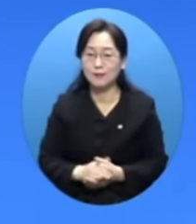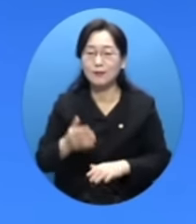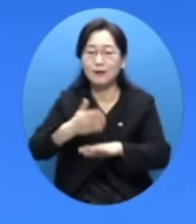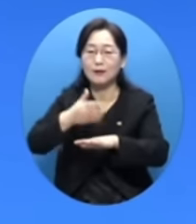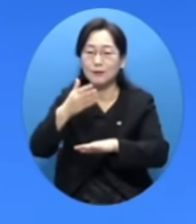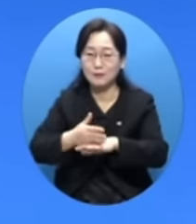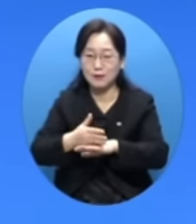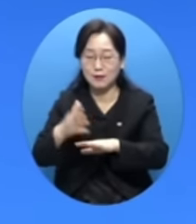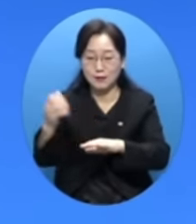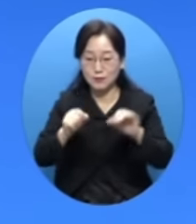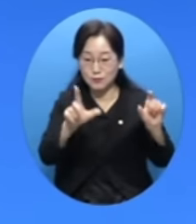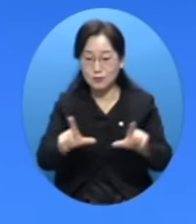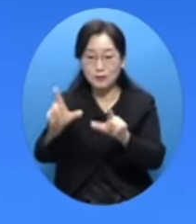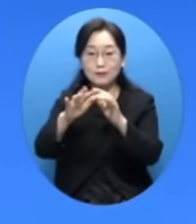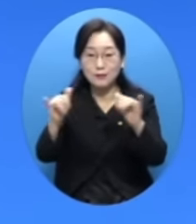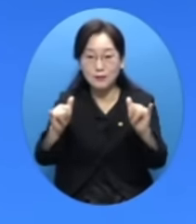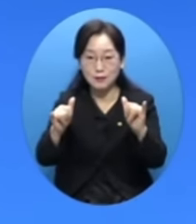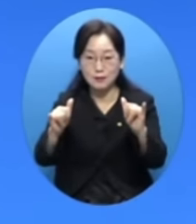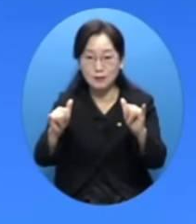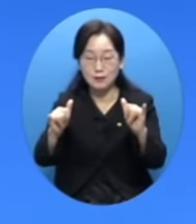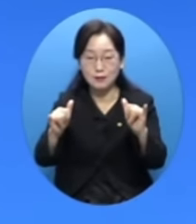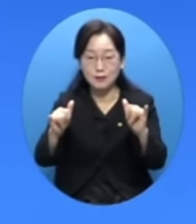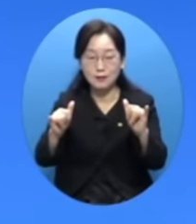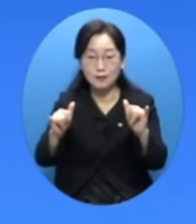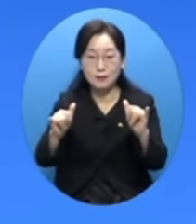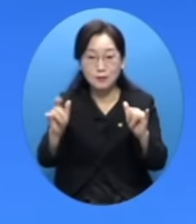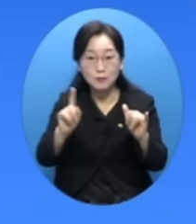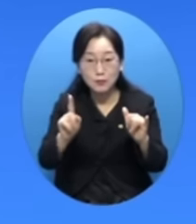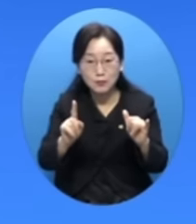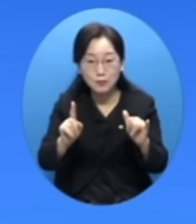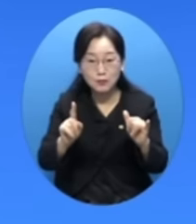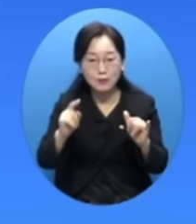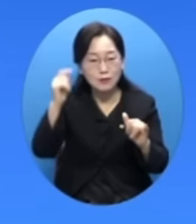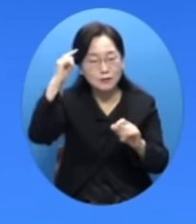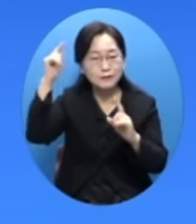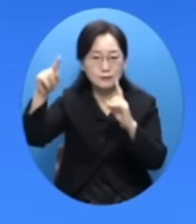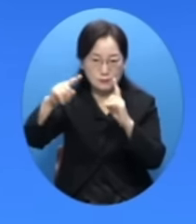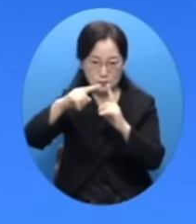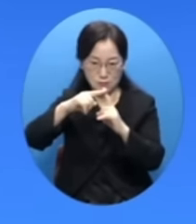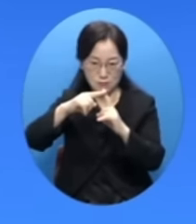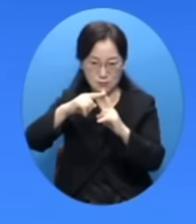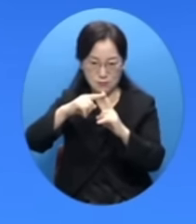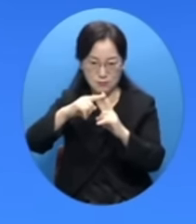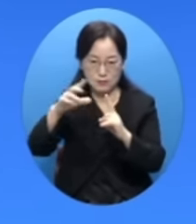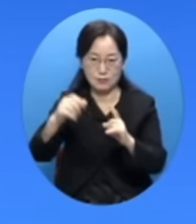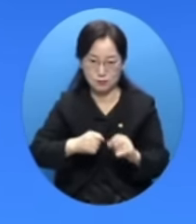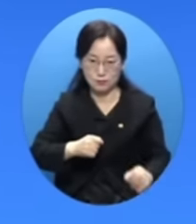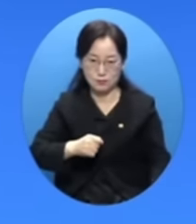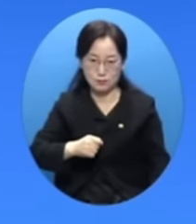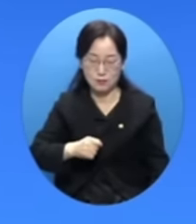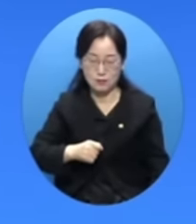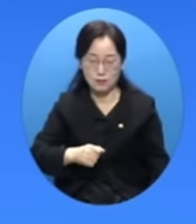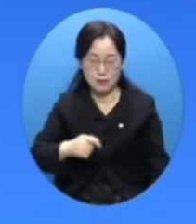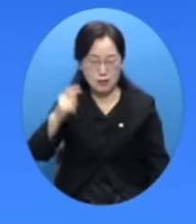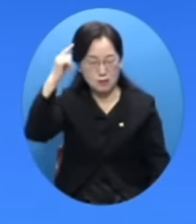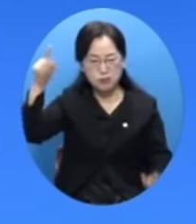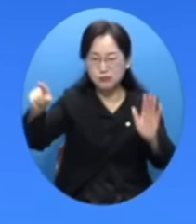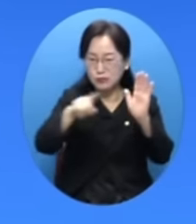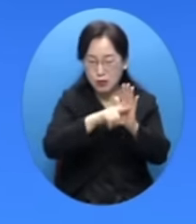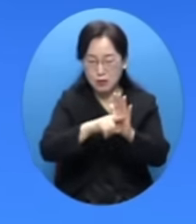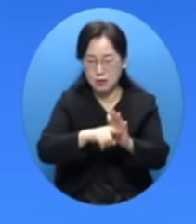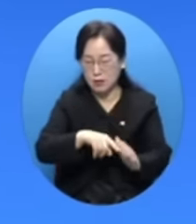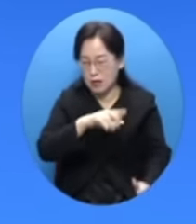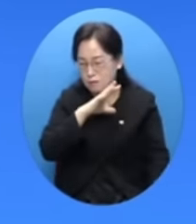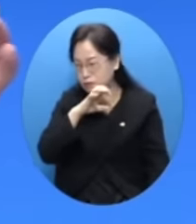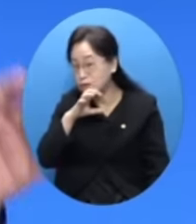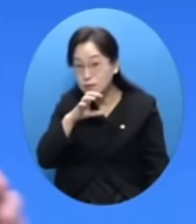감사하는 삶을 사는 사람들은 긍정적인 삶을 살아갈 수밖에 없습니다. 모든 것을 부정적으로 삐딱하게 보고 불평하는